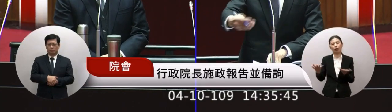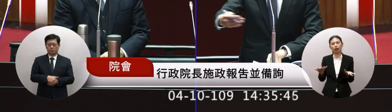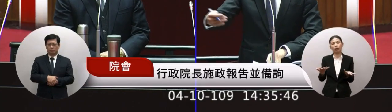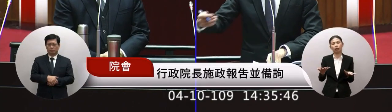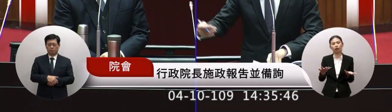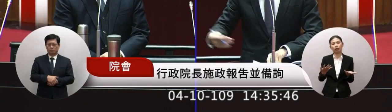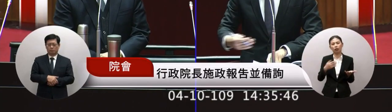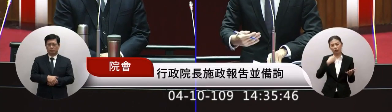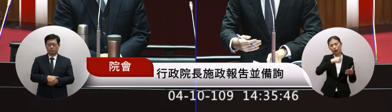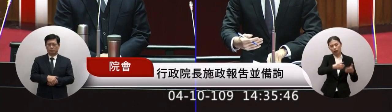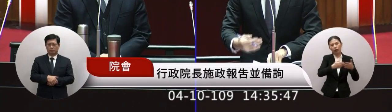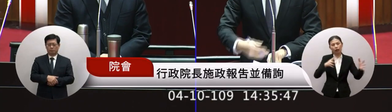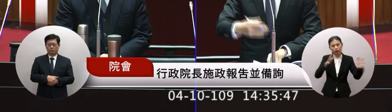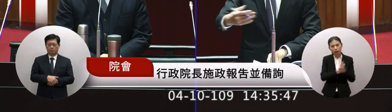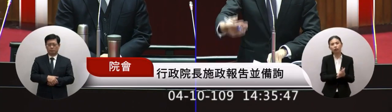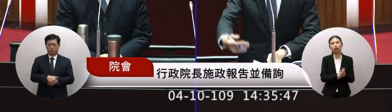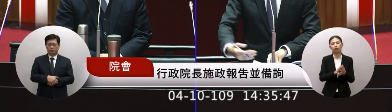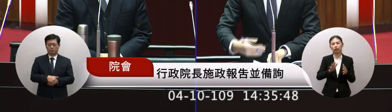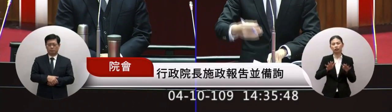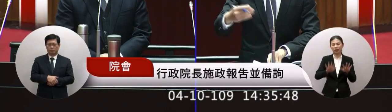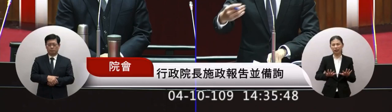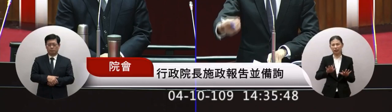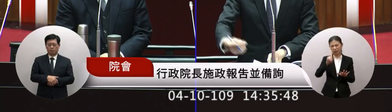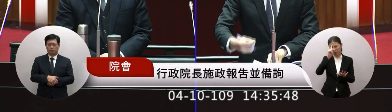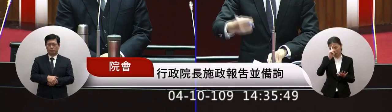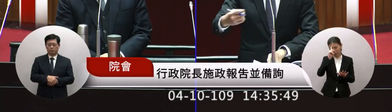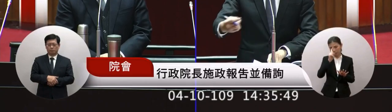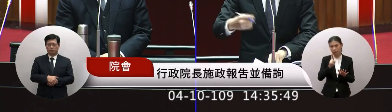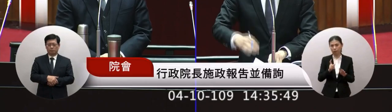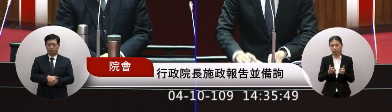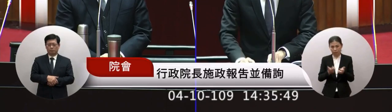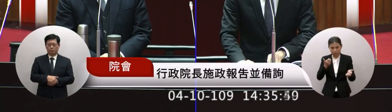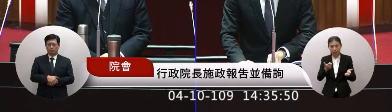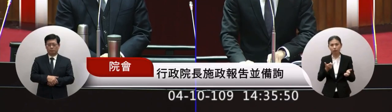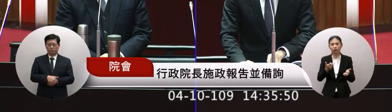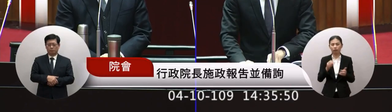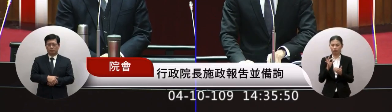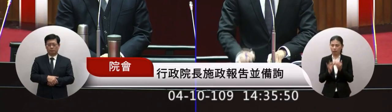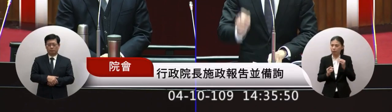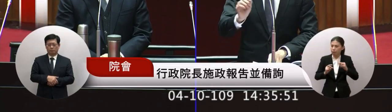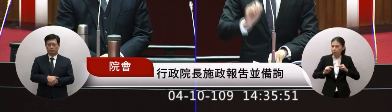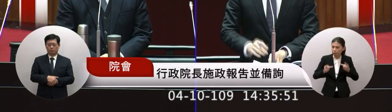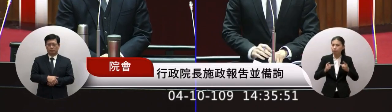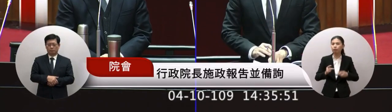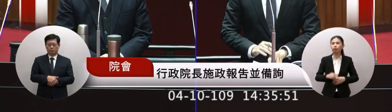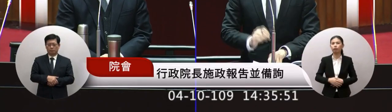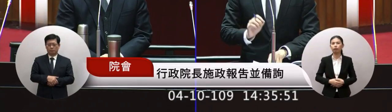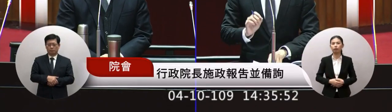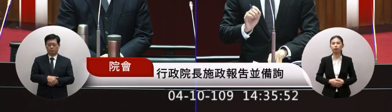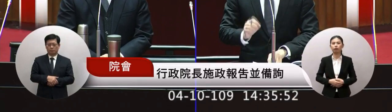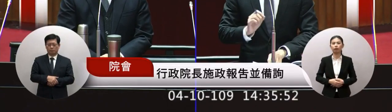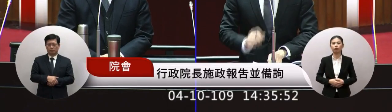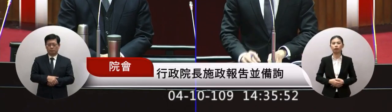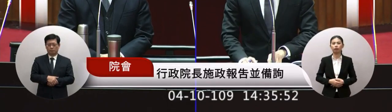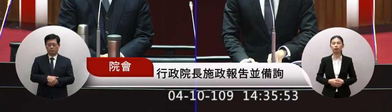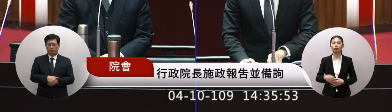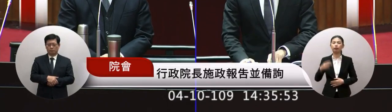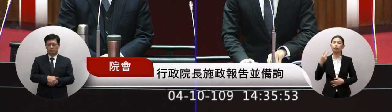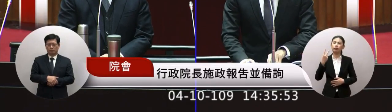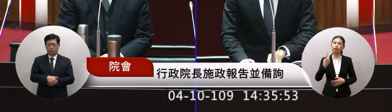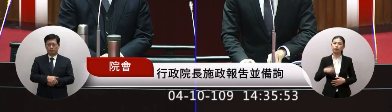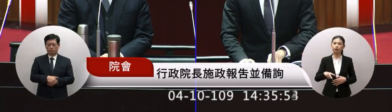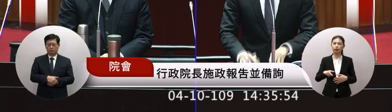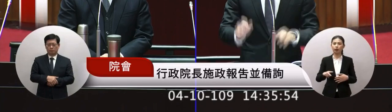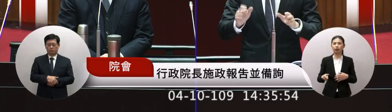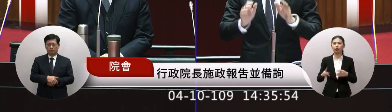有足侪这种款的规定。啊，我是一直希望讲哦，这些拢是当然来去改革。啊，另外就是这个英民英冠